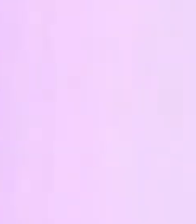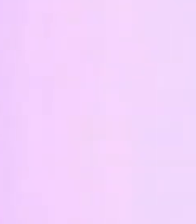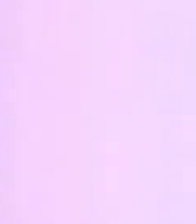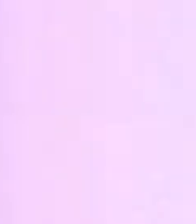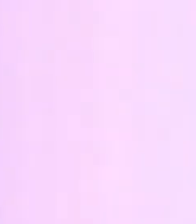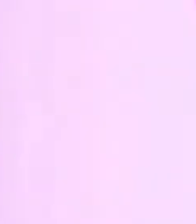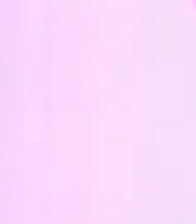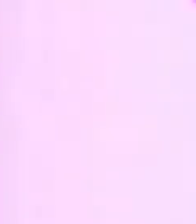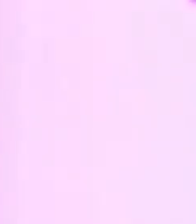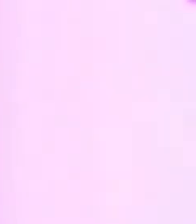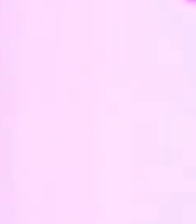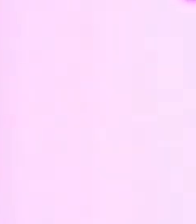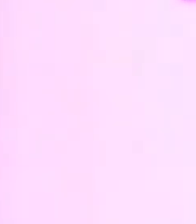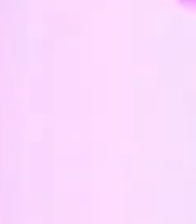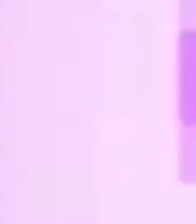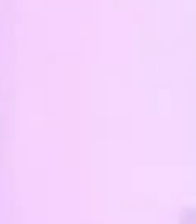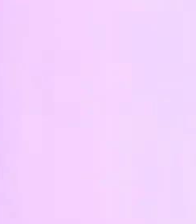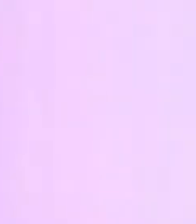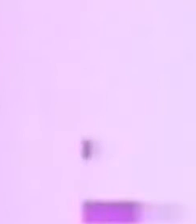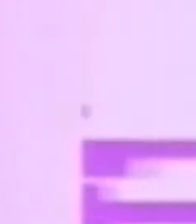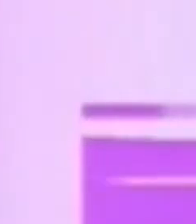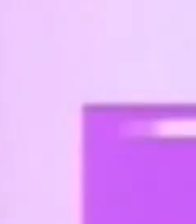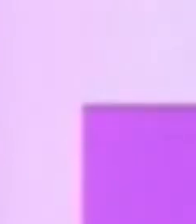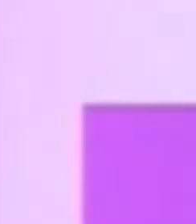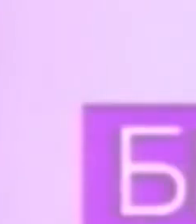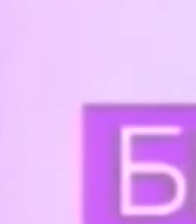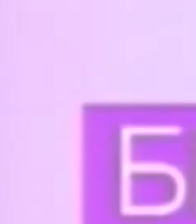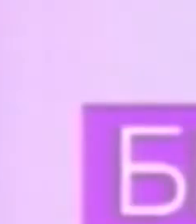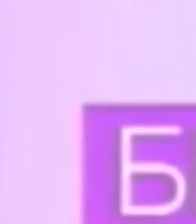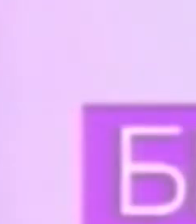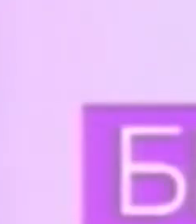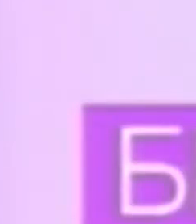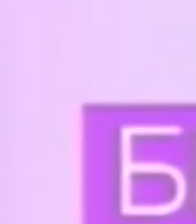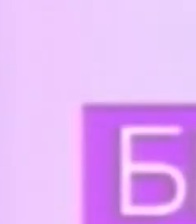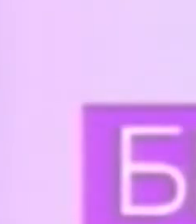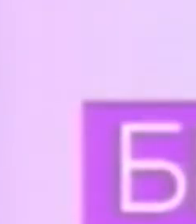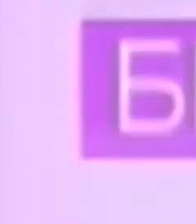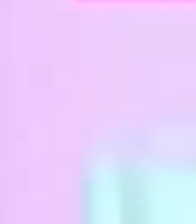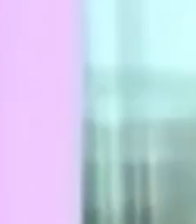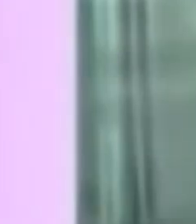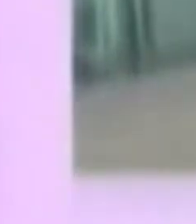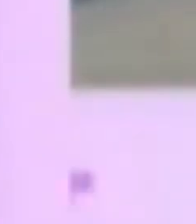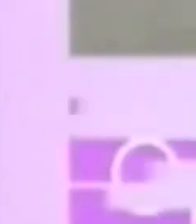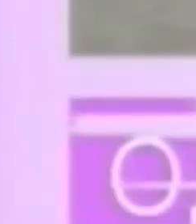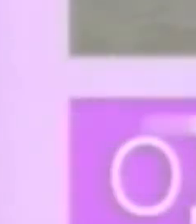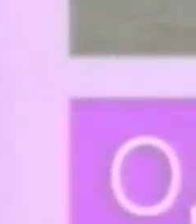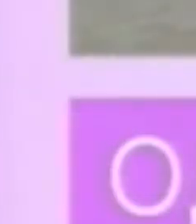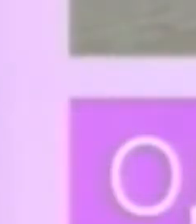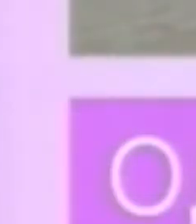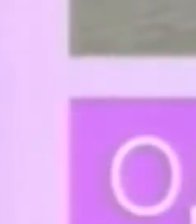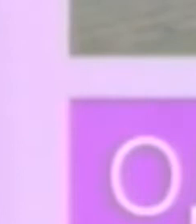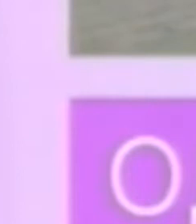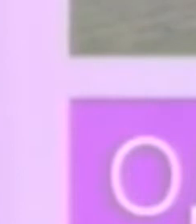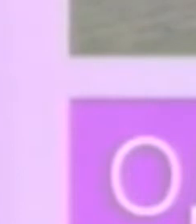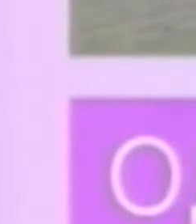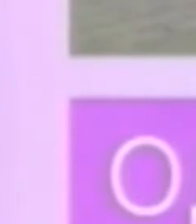Як зробити місто доступним? Подбайте про безпечні та правильно збудовані пандуси, а ще краще про один плаский вхід для